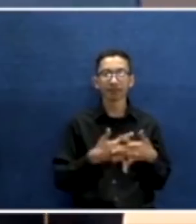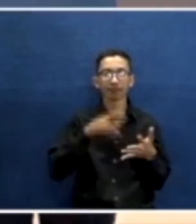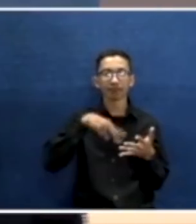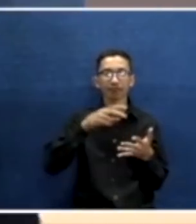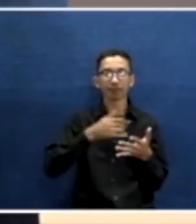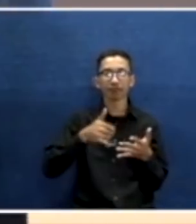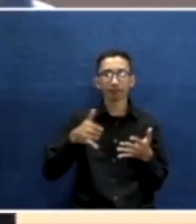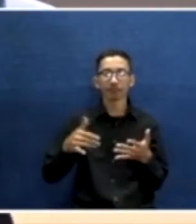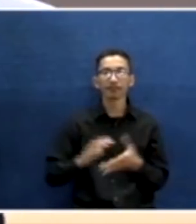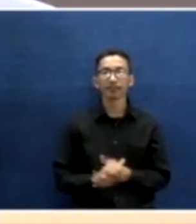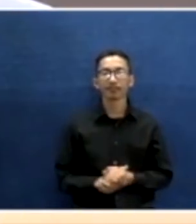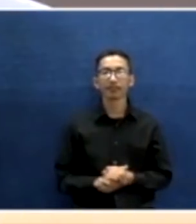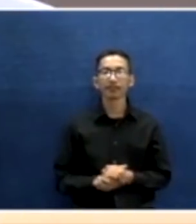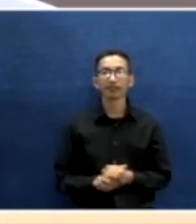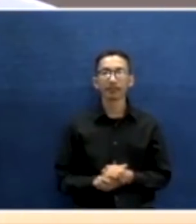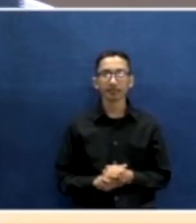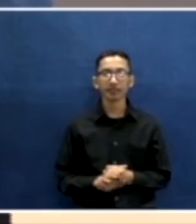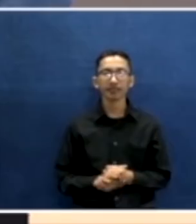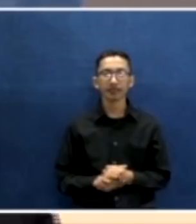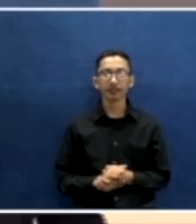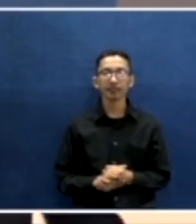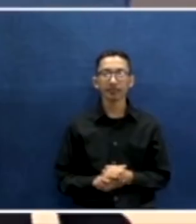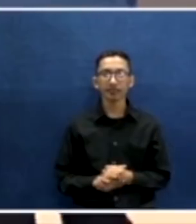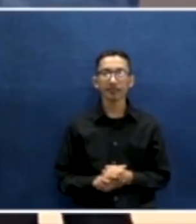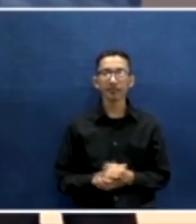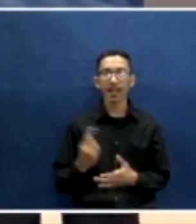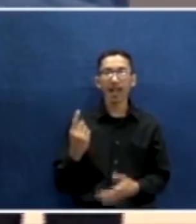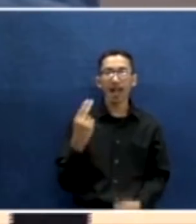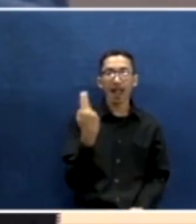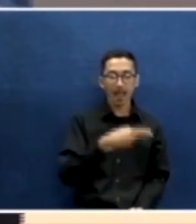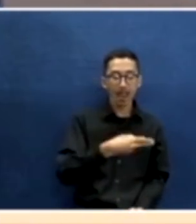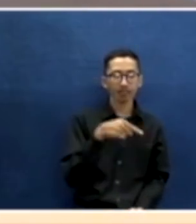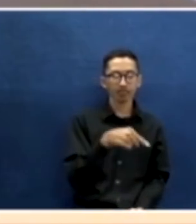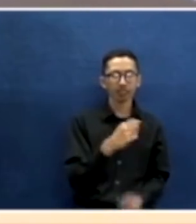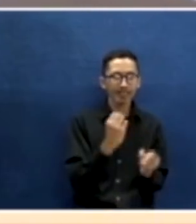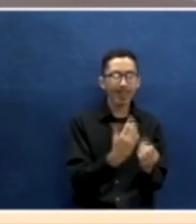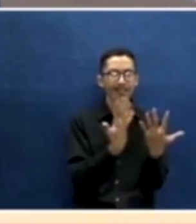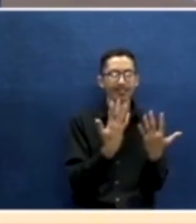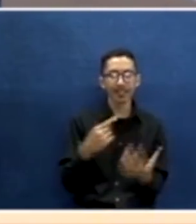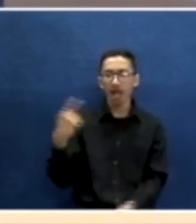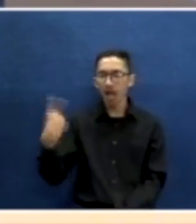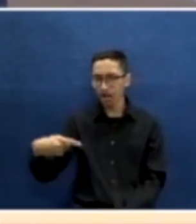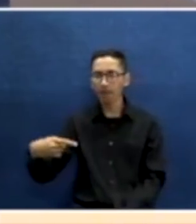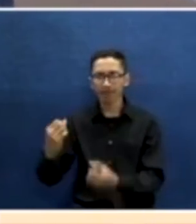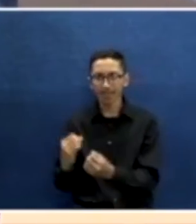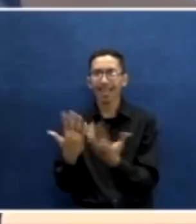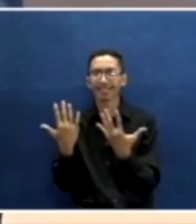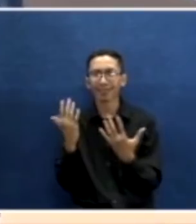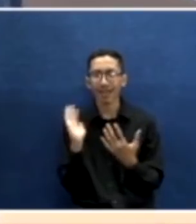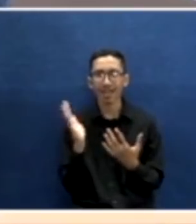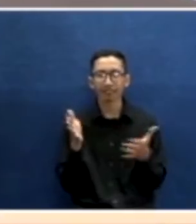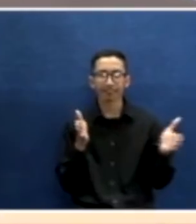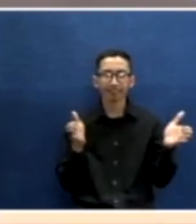Rasulullah kemudian mengatakan dari hati Utsman bin Basyir yang halal itu jelas yang haram itu jelas yang di